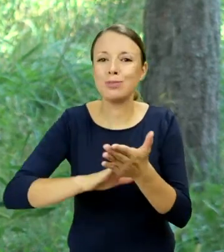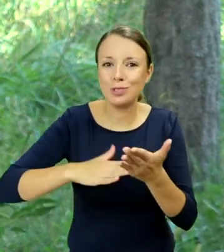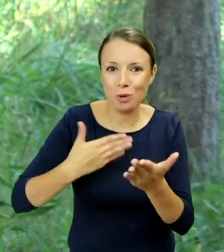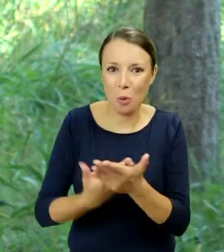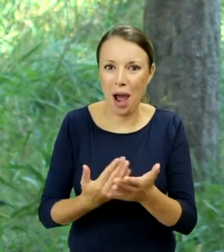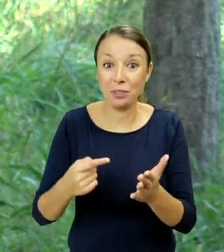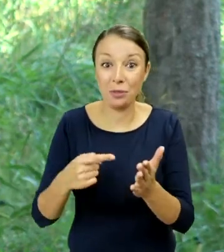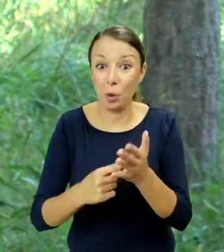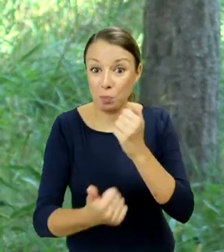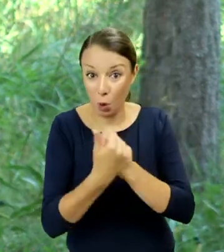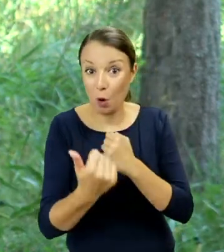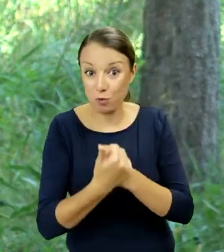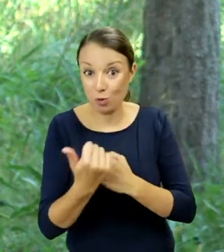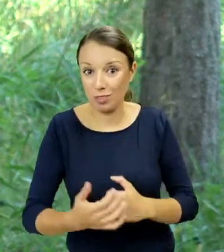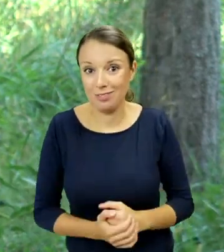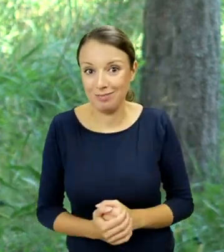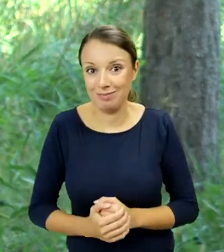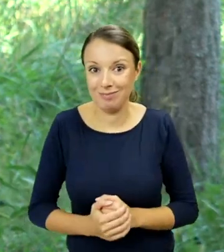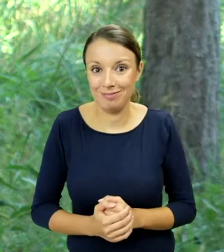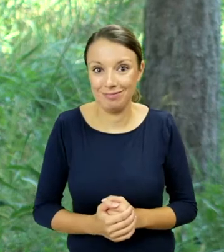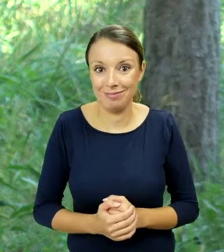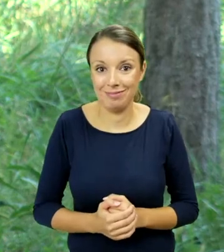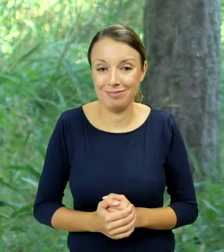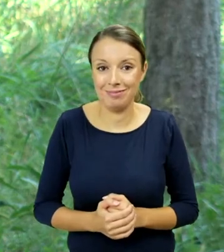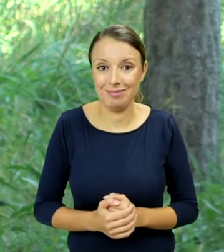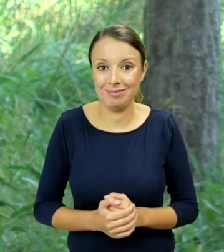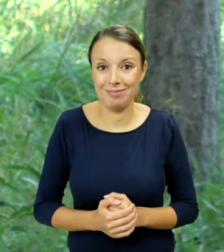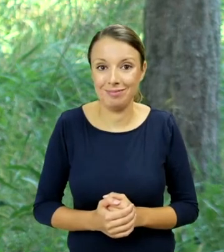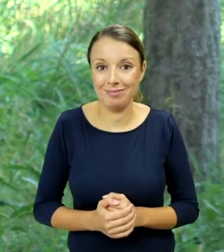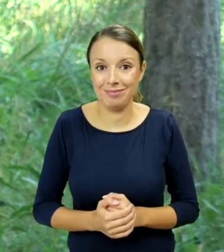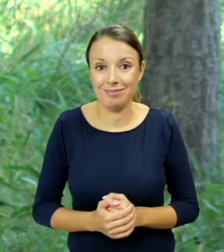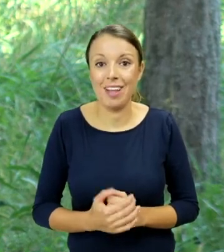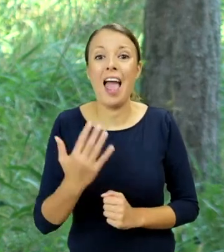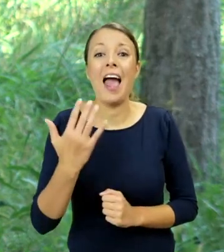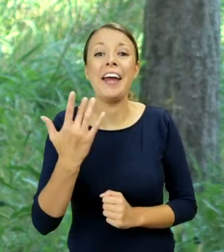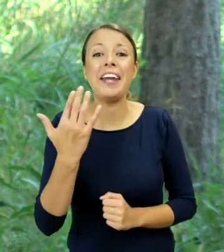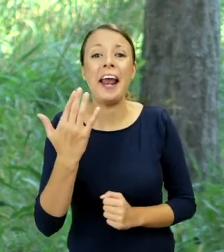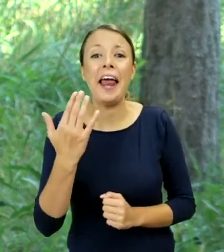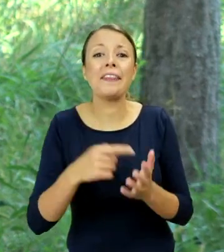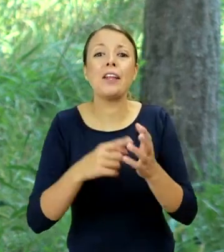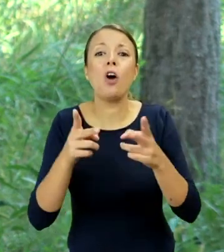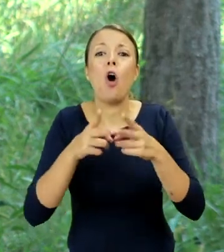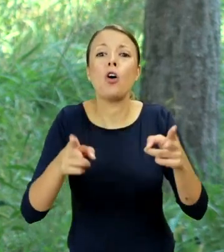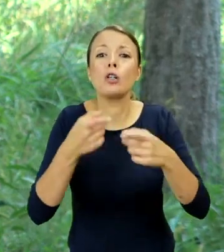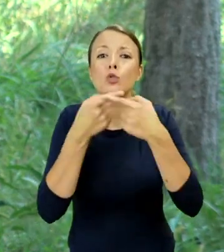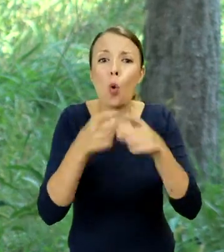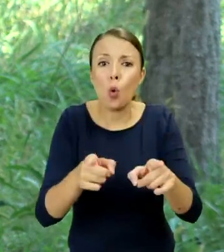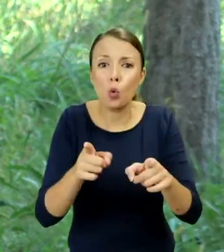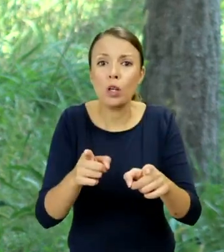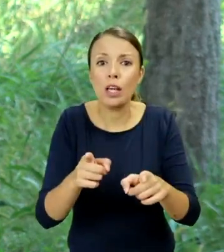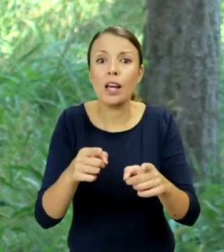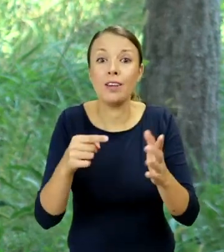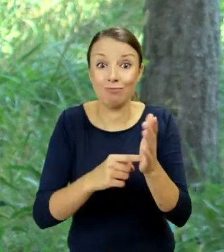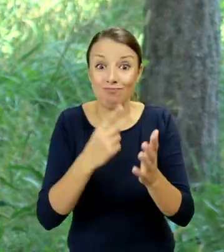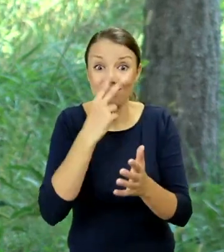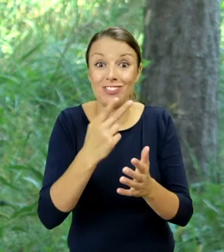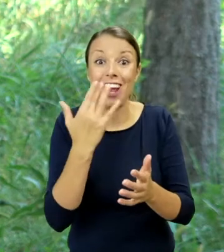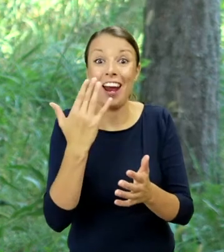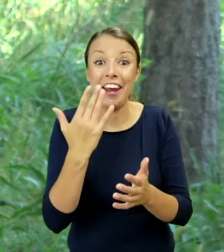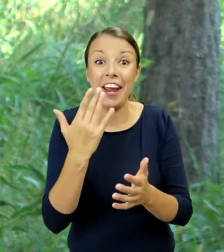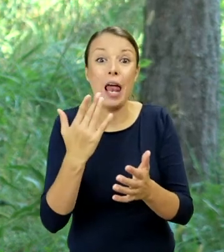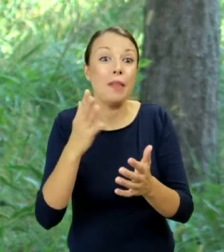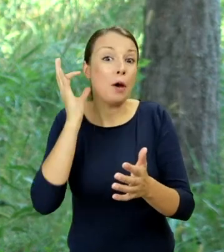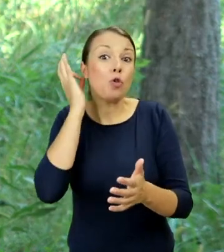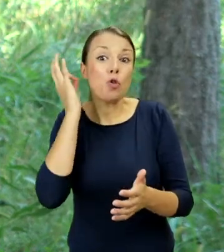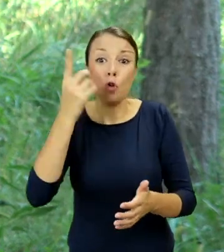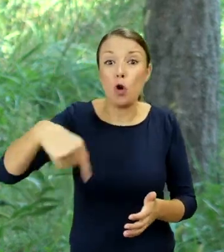dowodem tego, ile w tak krótkim czasie udało się tym